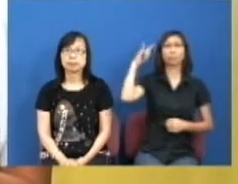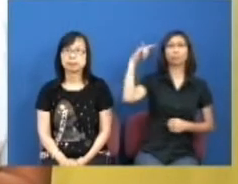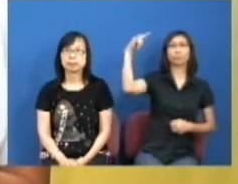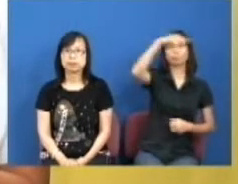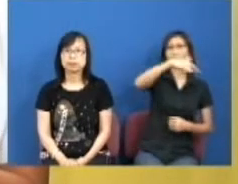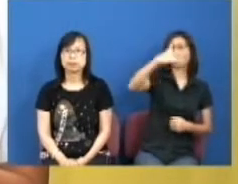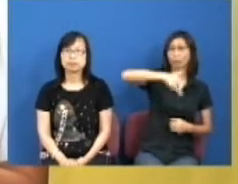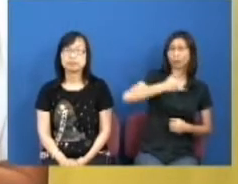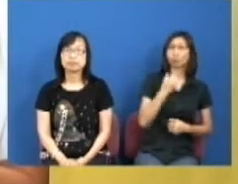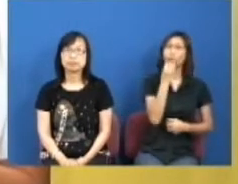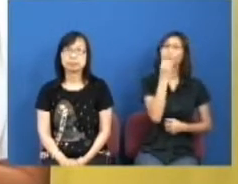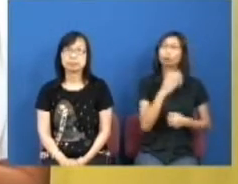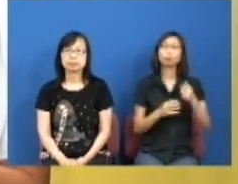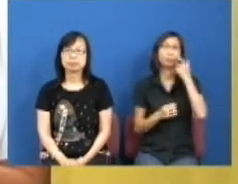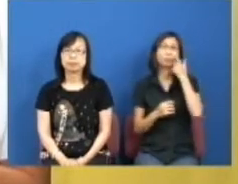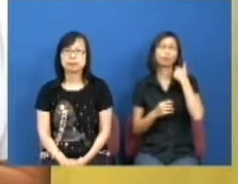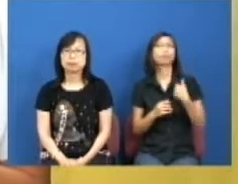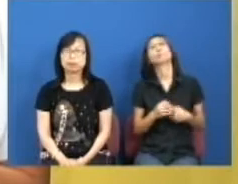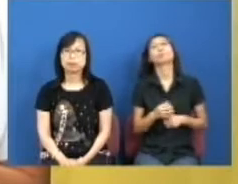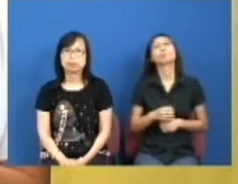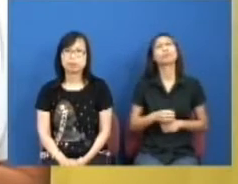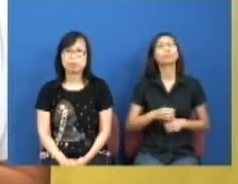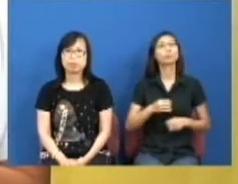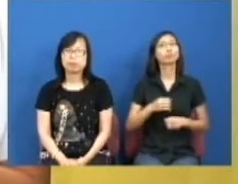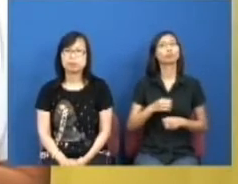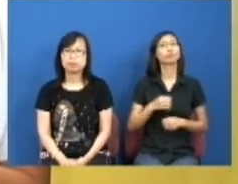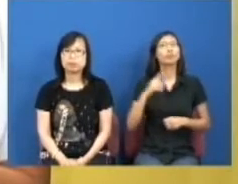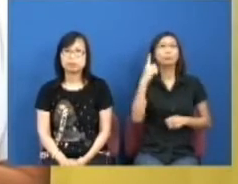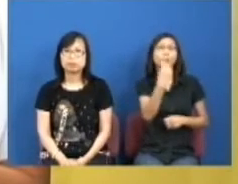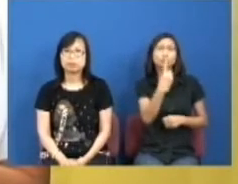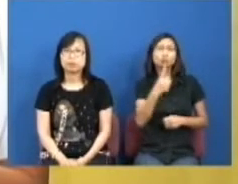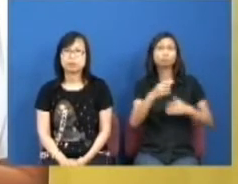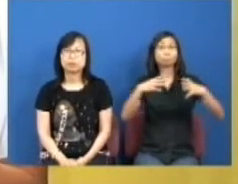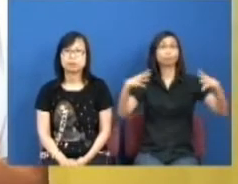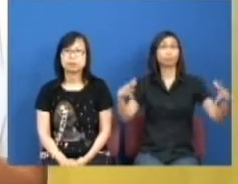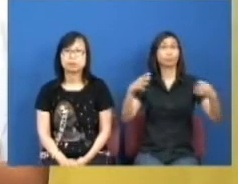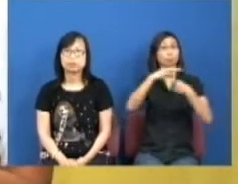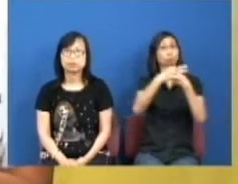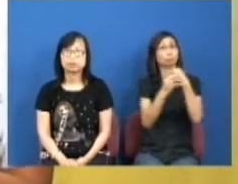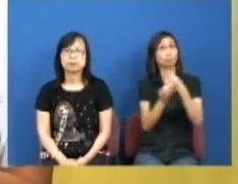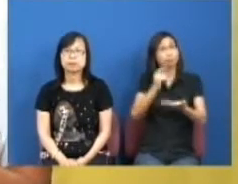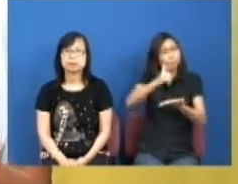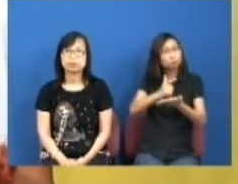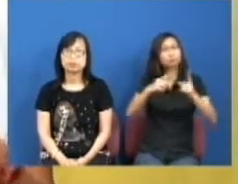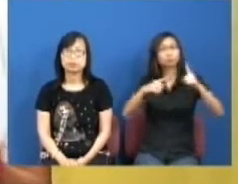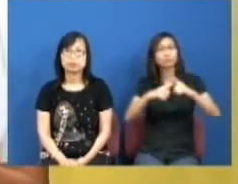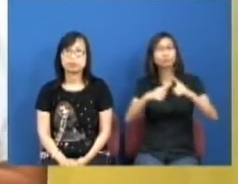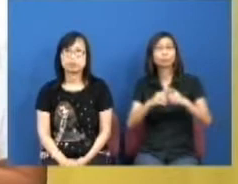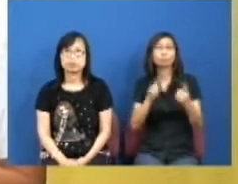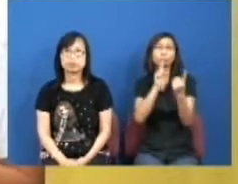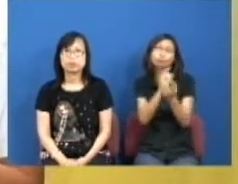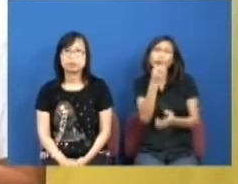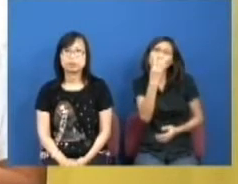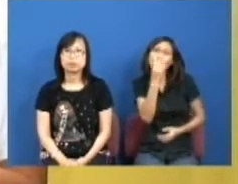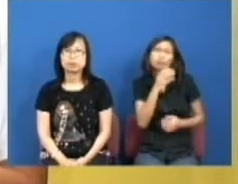活躍的公民社會啦。咁當然其實作為一個大國的一個咁重要的人物，即係對香港的一些